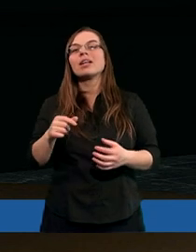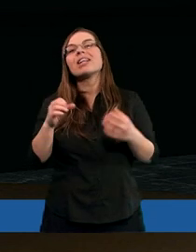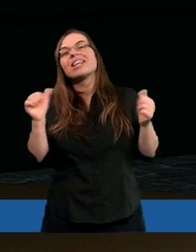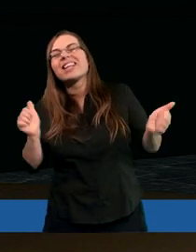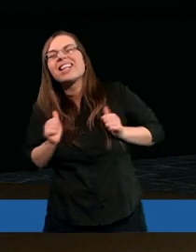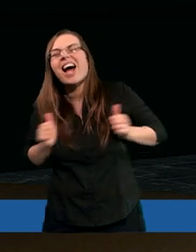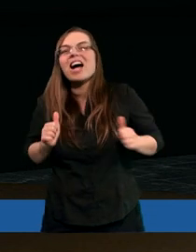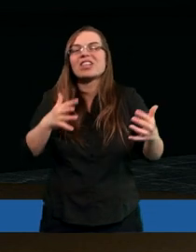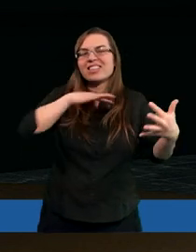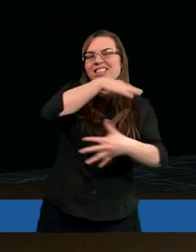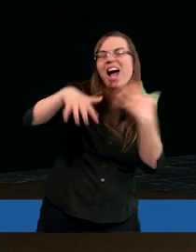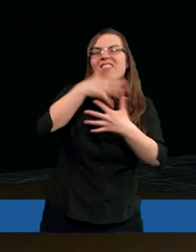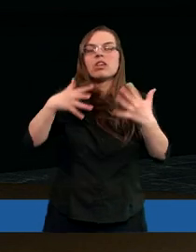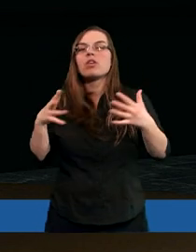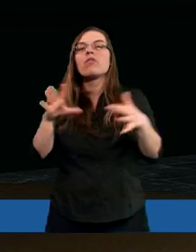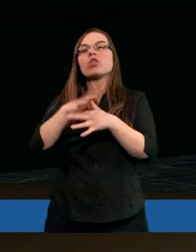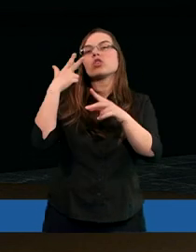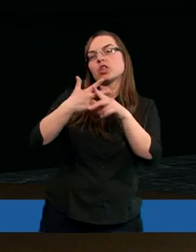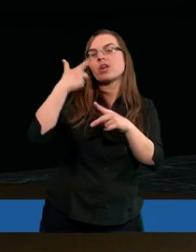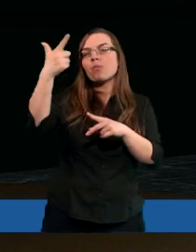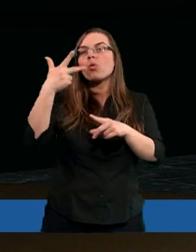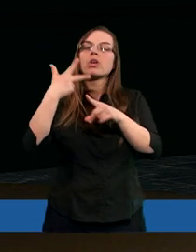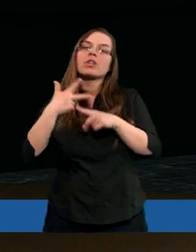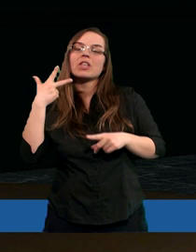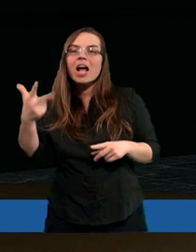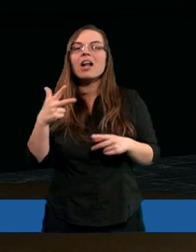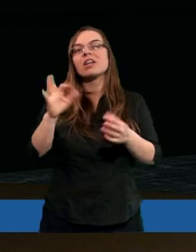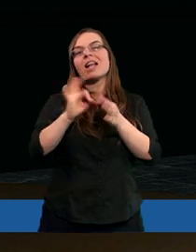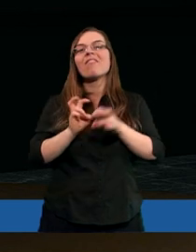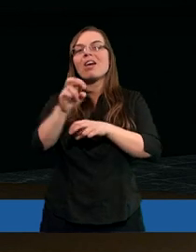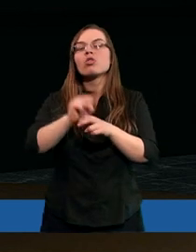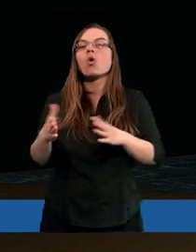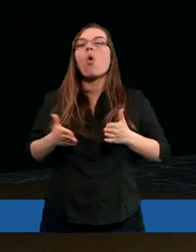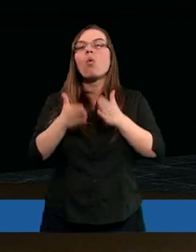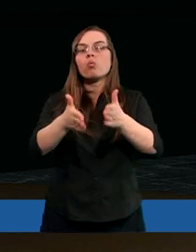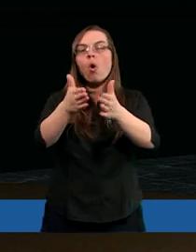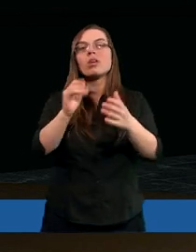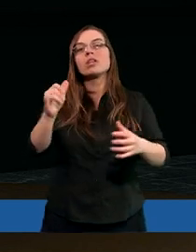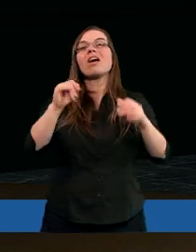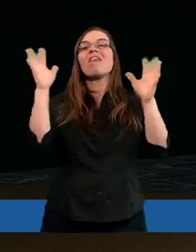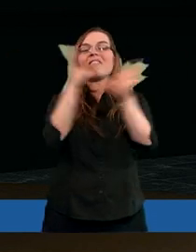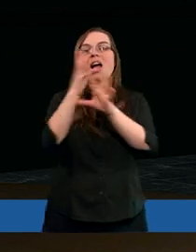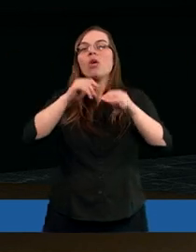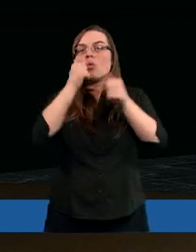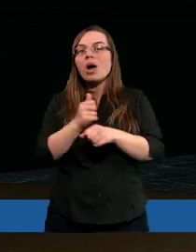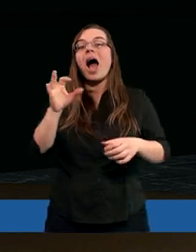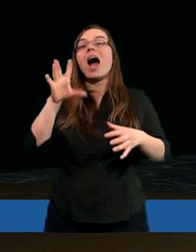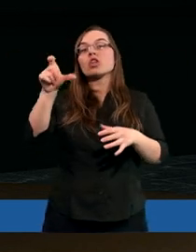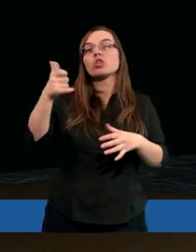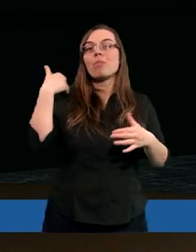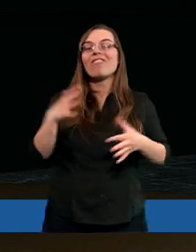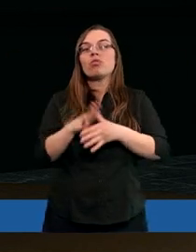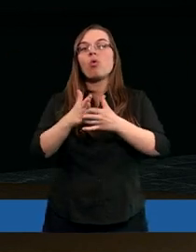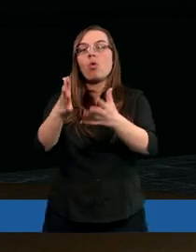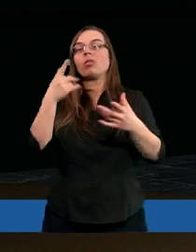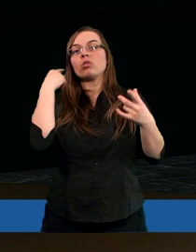rozdziale wierszu 32 i 3, gdy weszli do łodzi, wiatr ustał, a ci, którzy byli w łodzi, złożyli